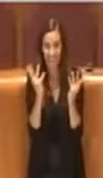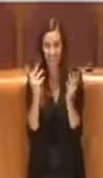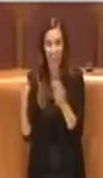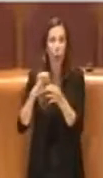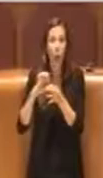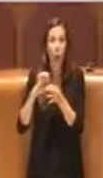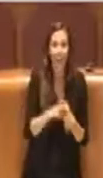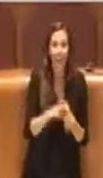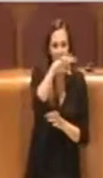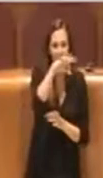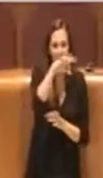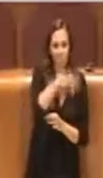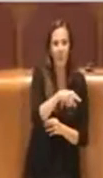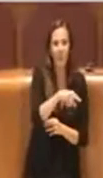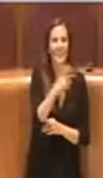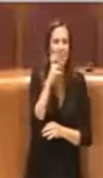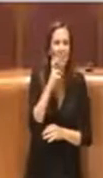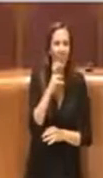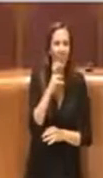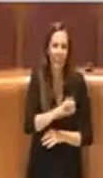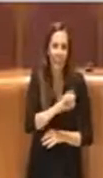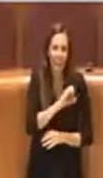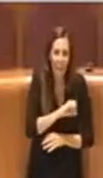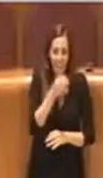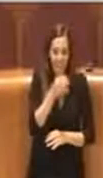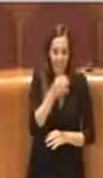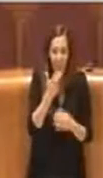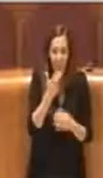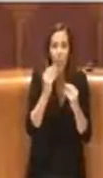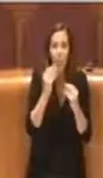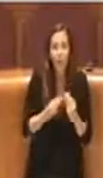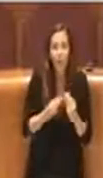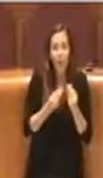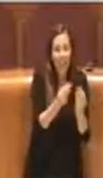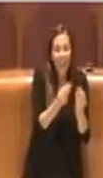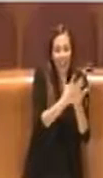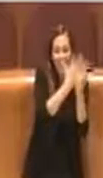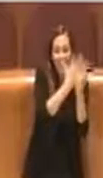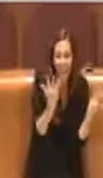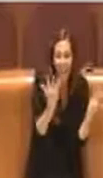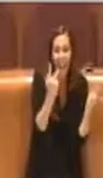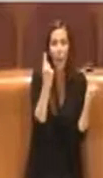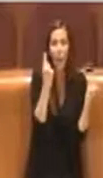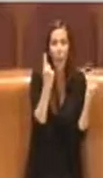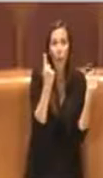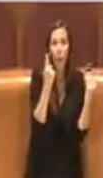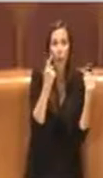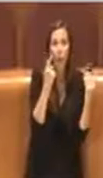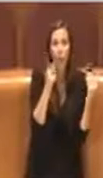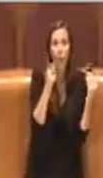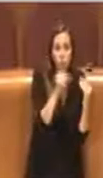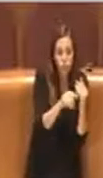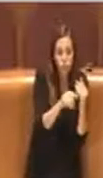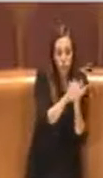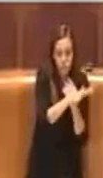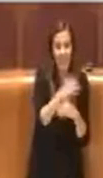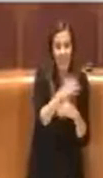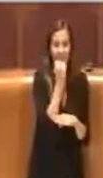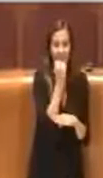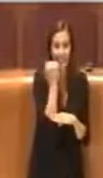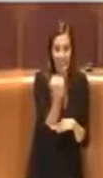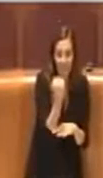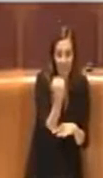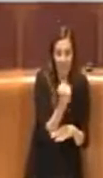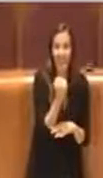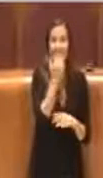verde infanzia, analizzando le singole attività con singole conferenze dei servizi, quindi